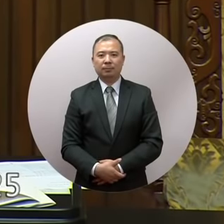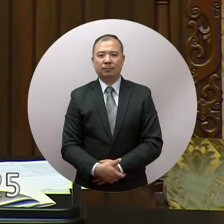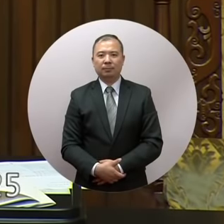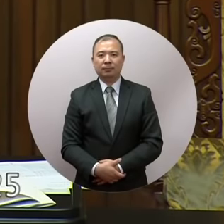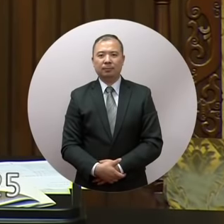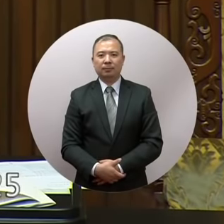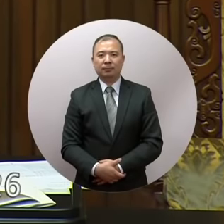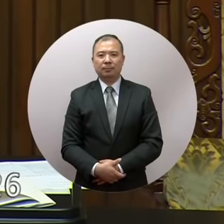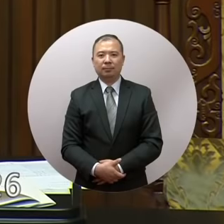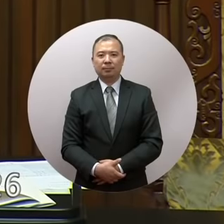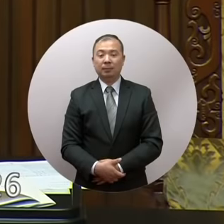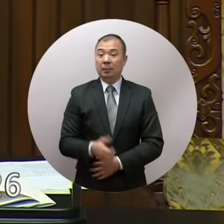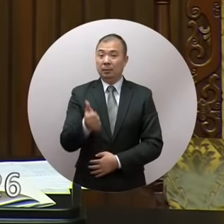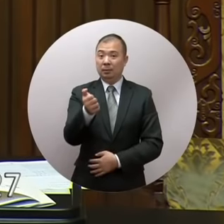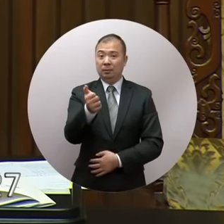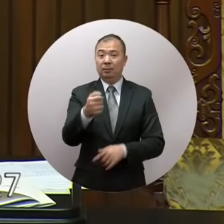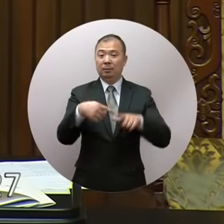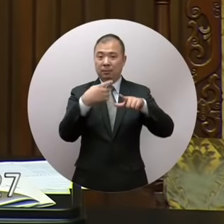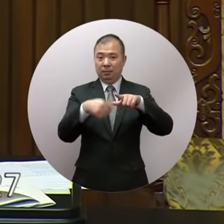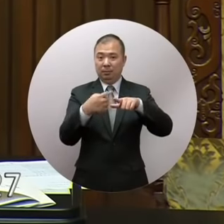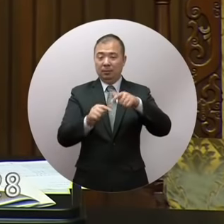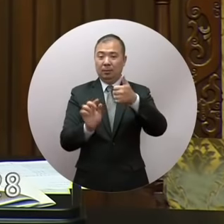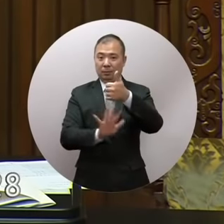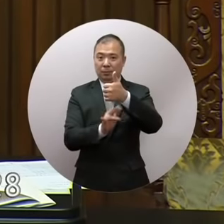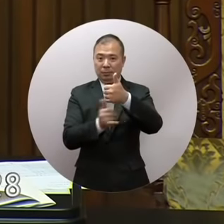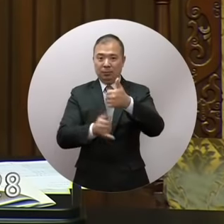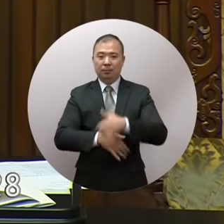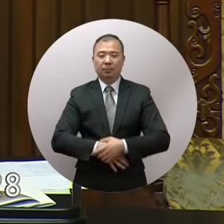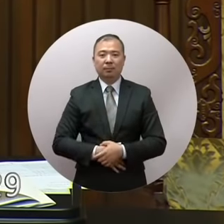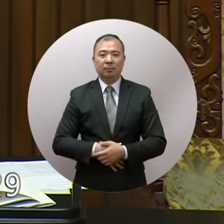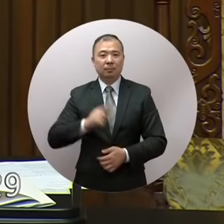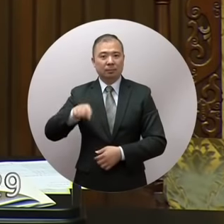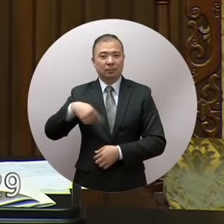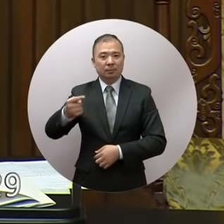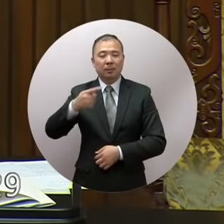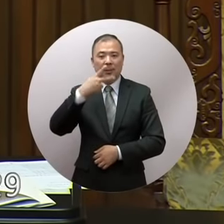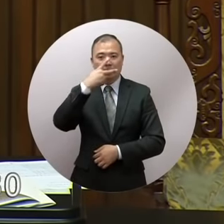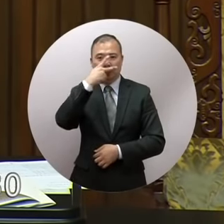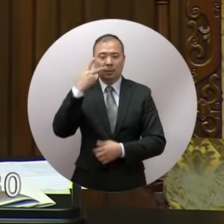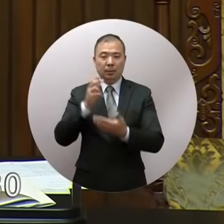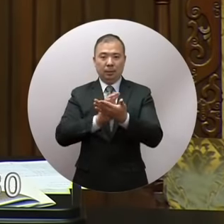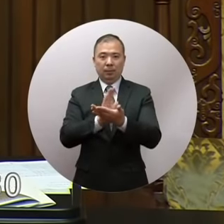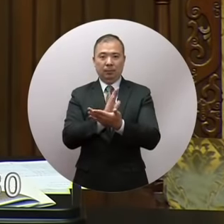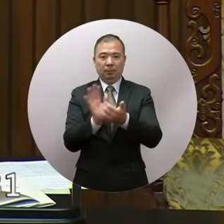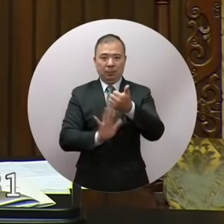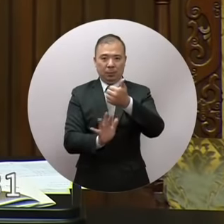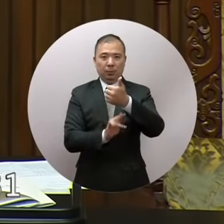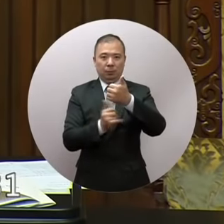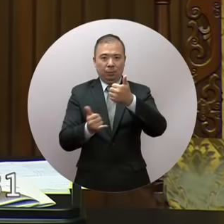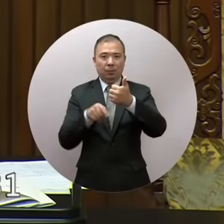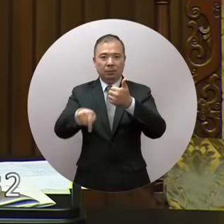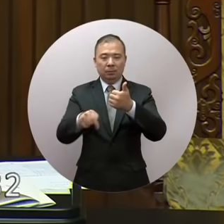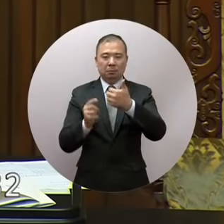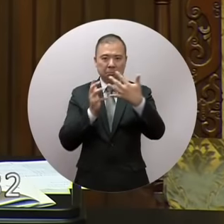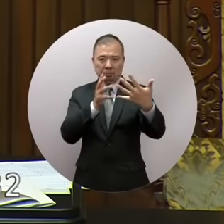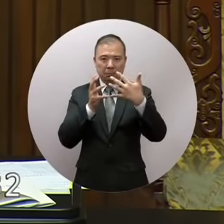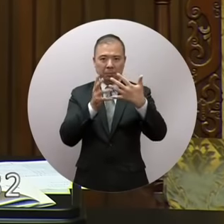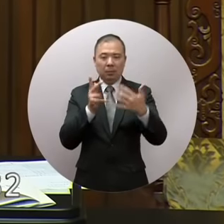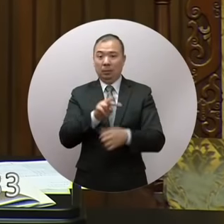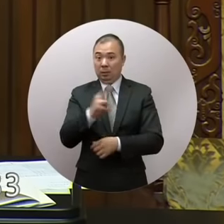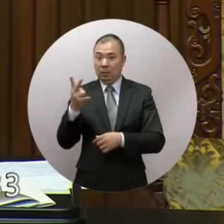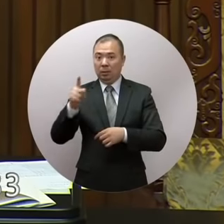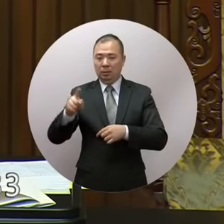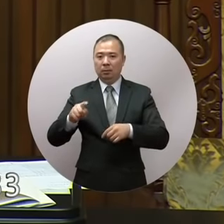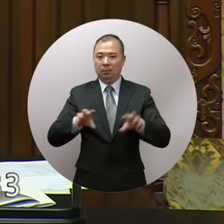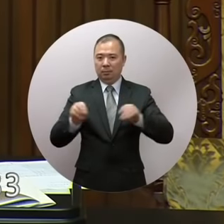谢谢叶委员。接下来赖品妤委员的质询以书面提出，